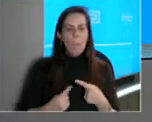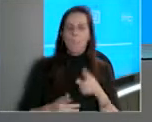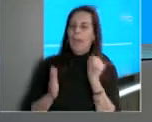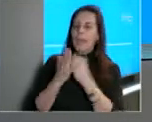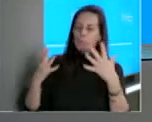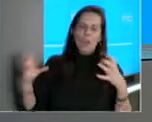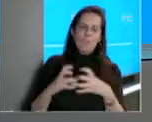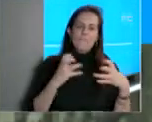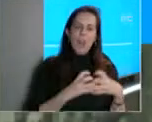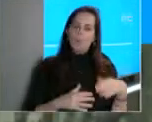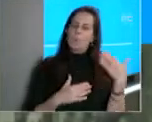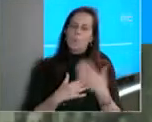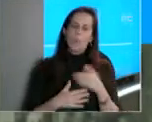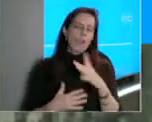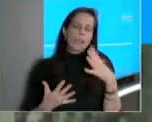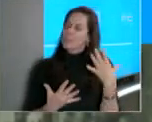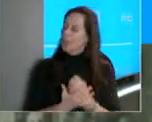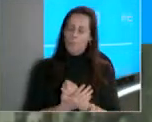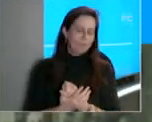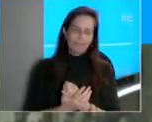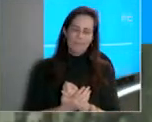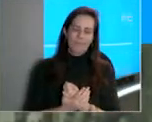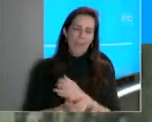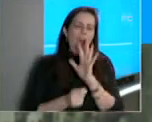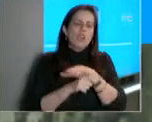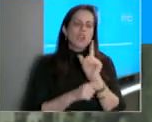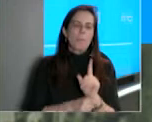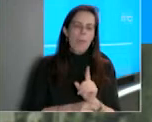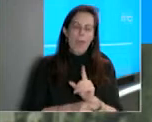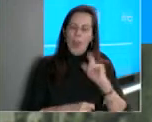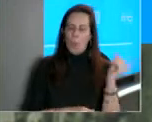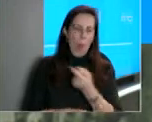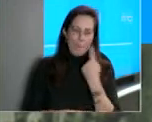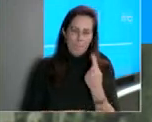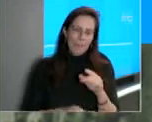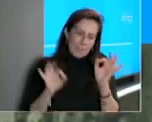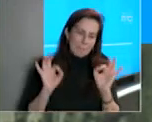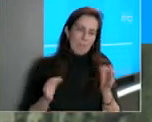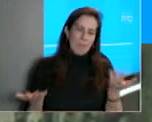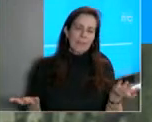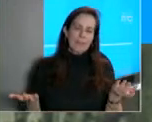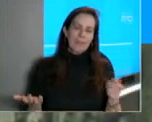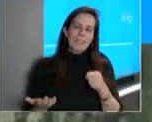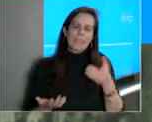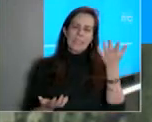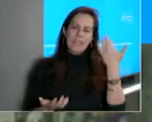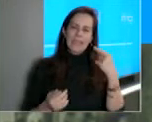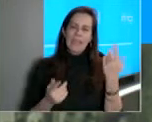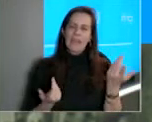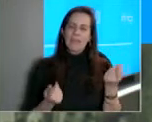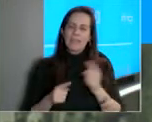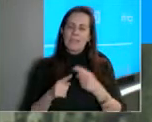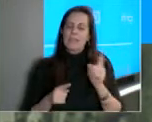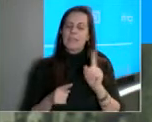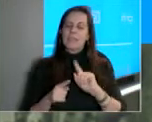העיתונים המפלגתיים בסופו של דבר לא הצליחו לייצר סדר יום לציבור הכללי, כי באמת זה היה הסימן מי קונה